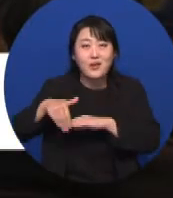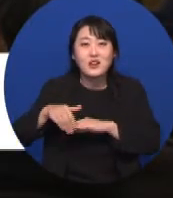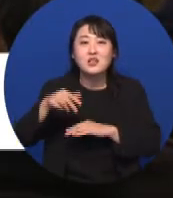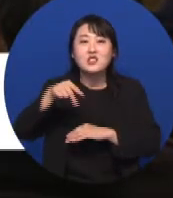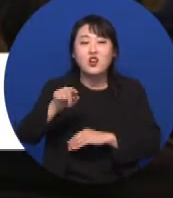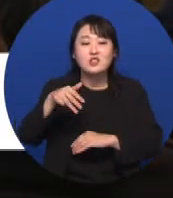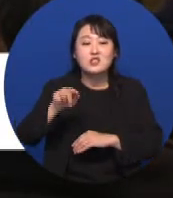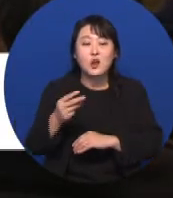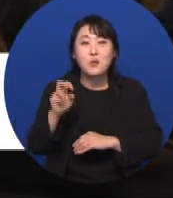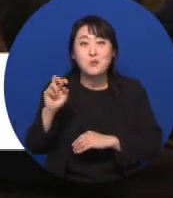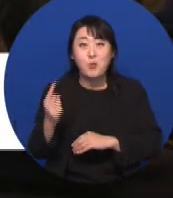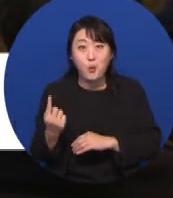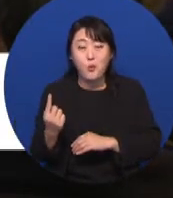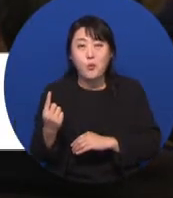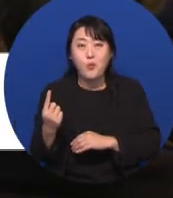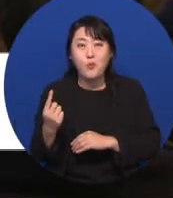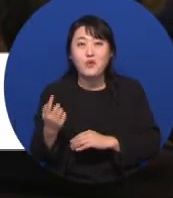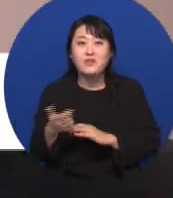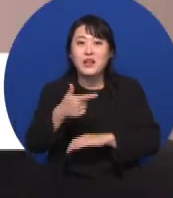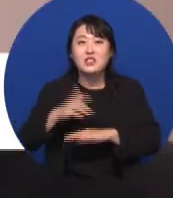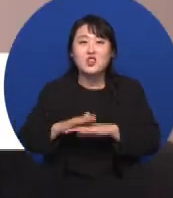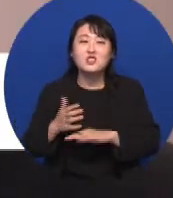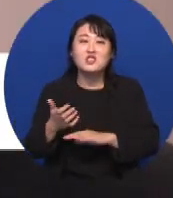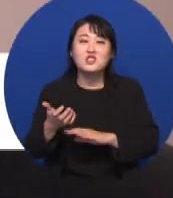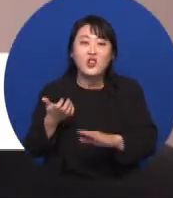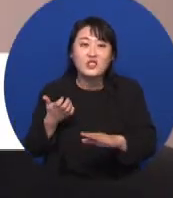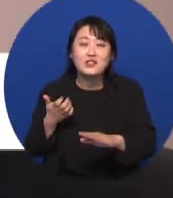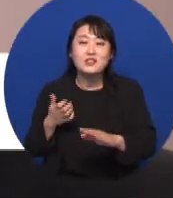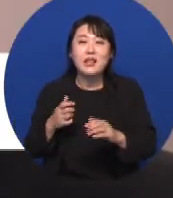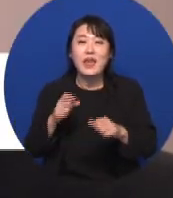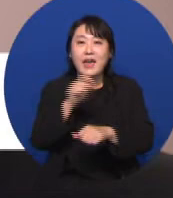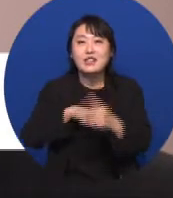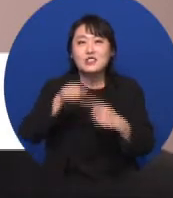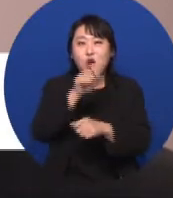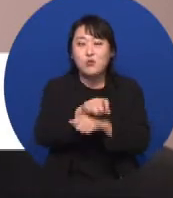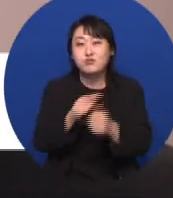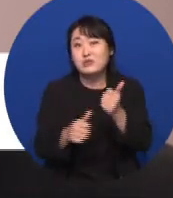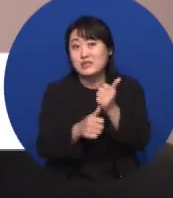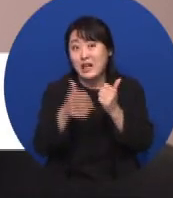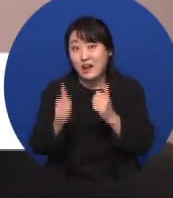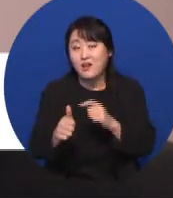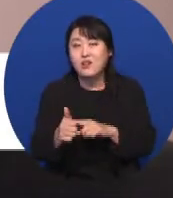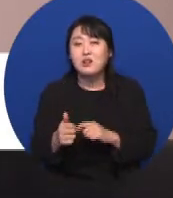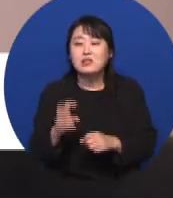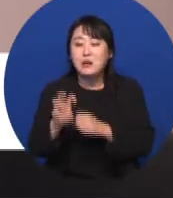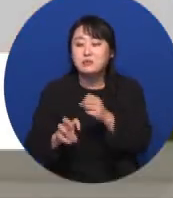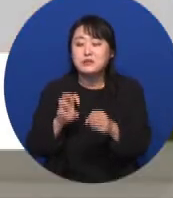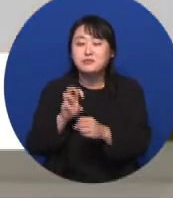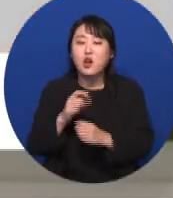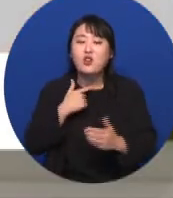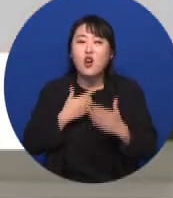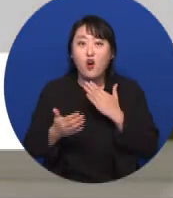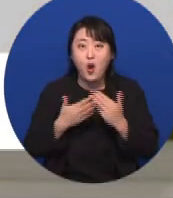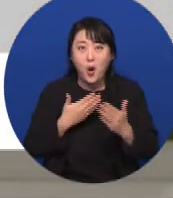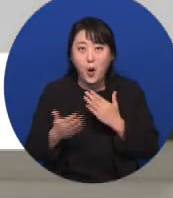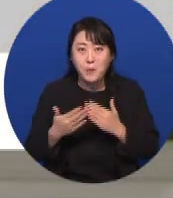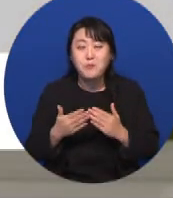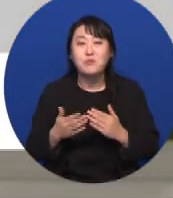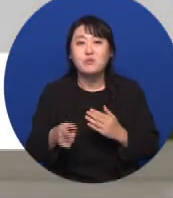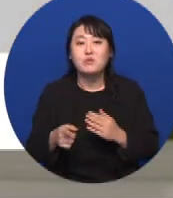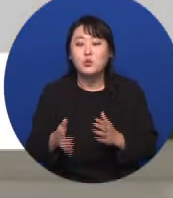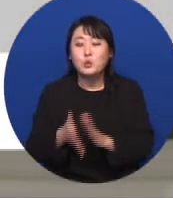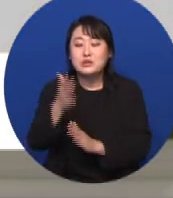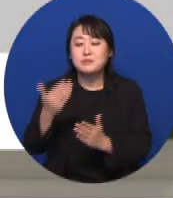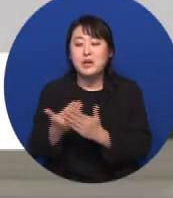대전시 행정부시장 은 오늘 대전에서 출판기념회를 열고 30년간 공직생활을 바탕으로 한 도시 발전에